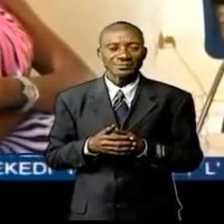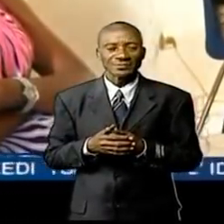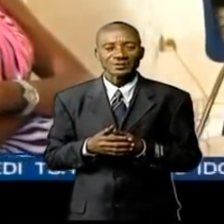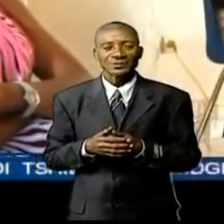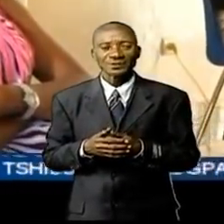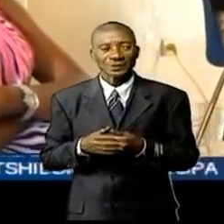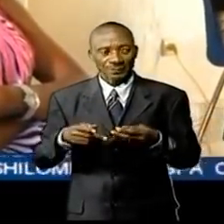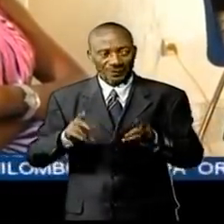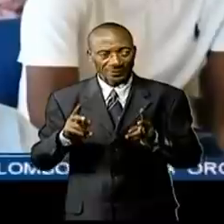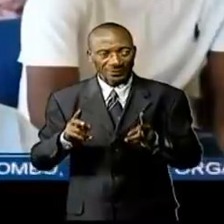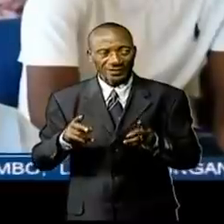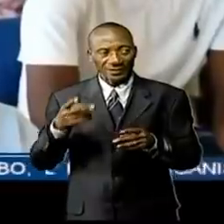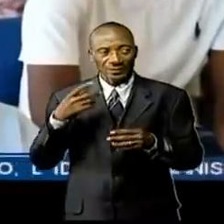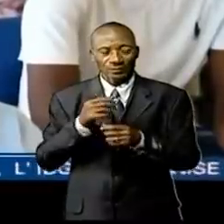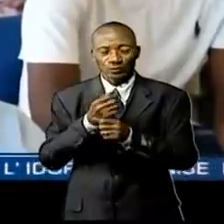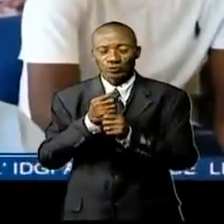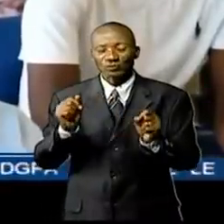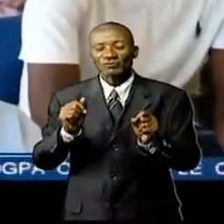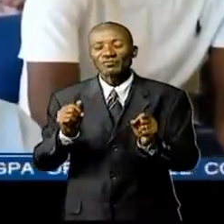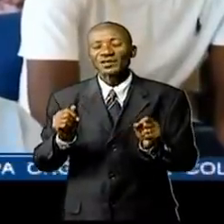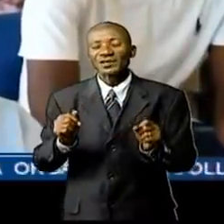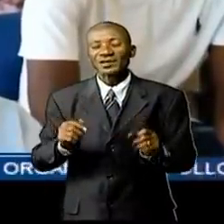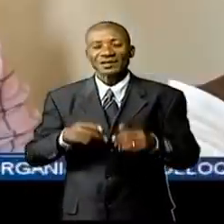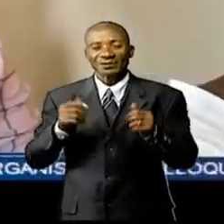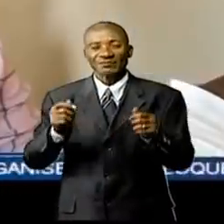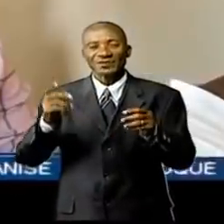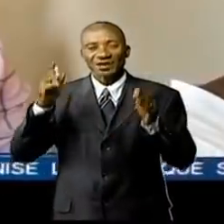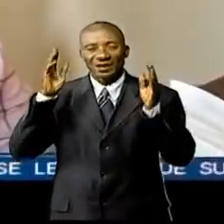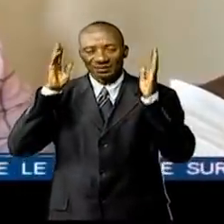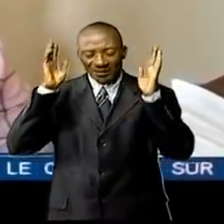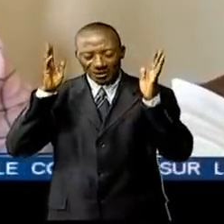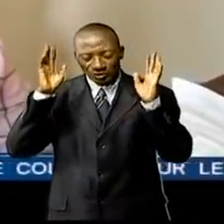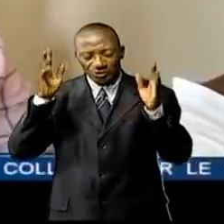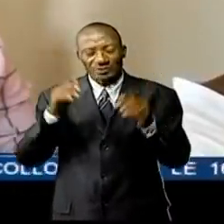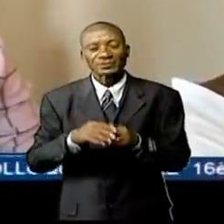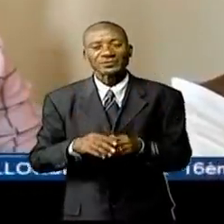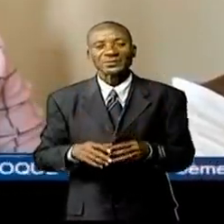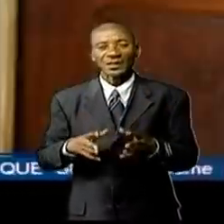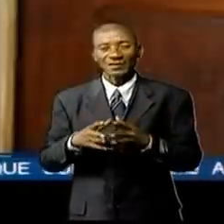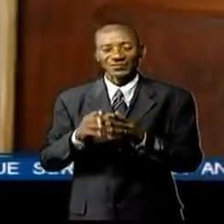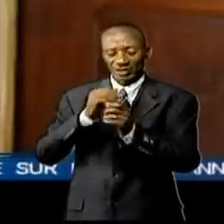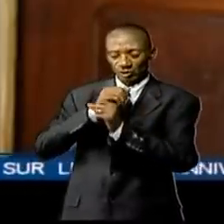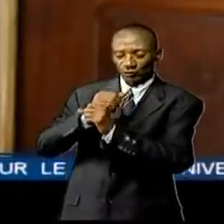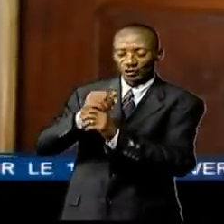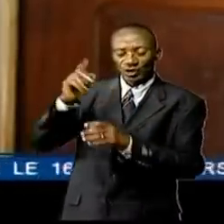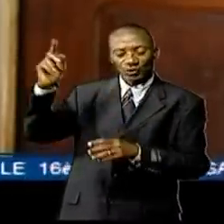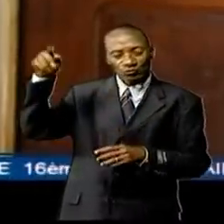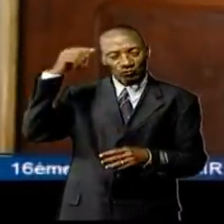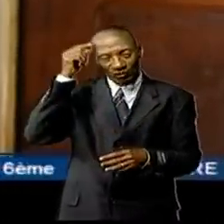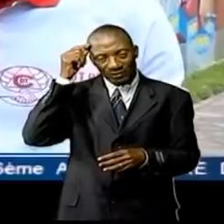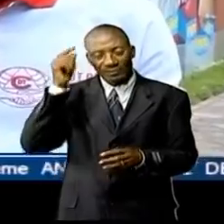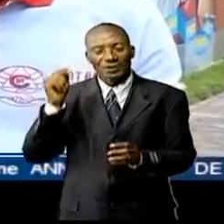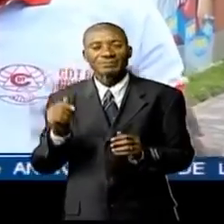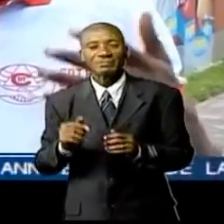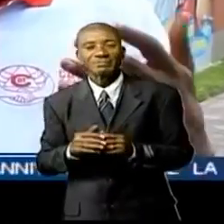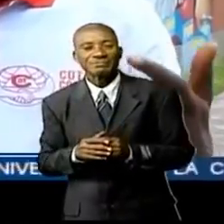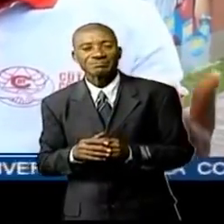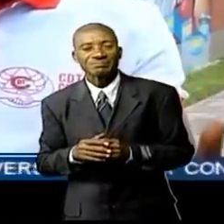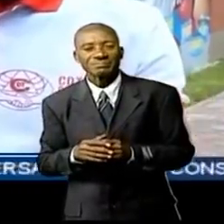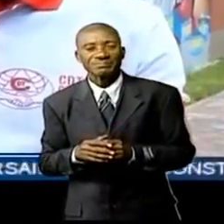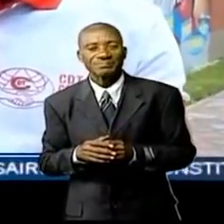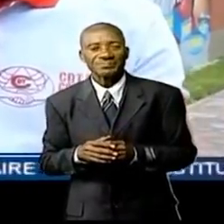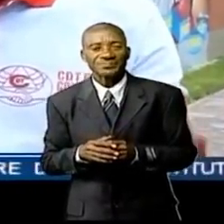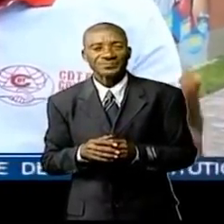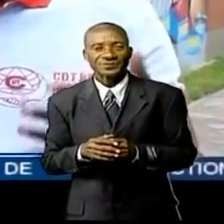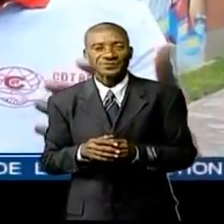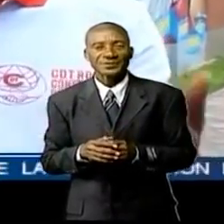danger, en insécurité, sanitairement parlant, tu peux au travers de ton téléphone te communiquer avec un